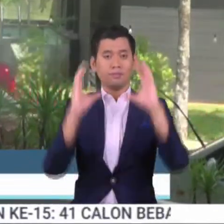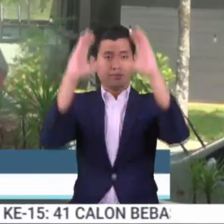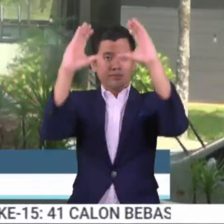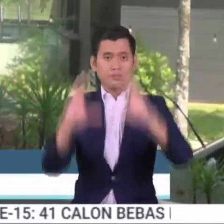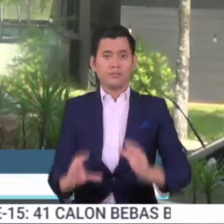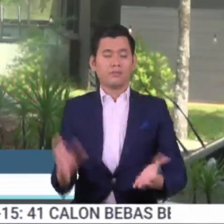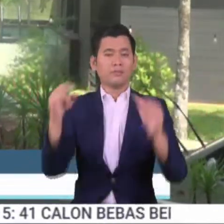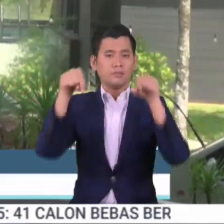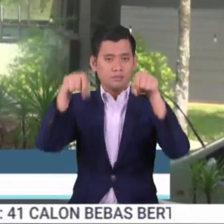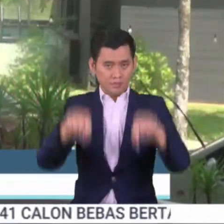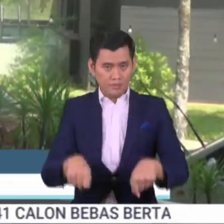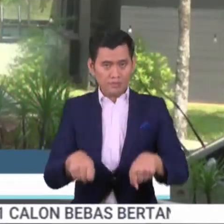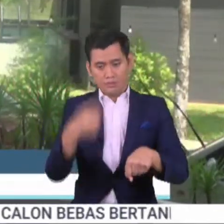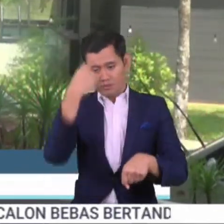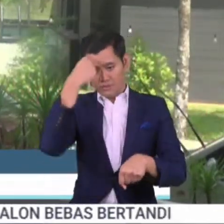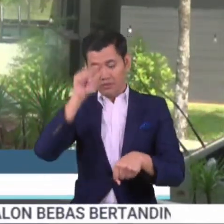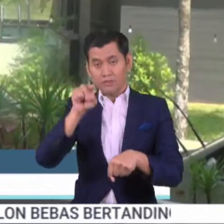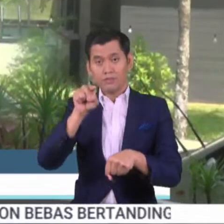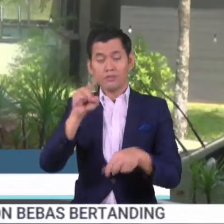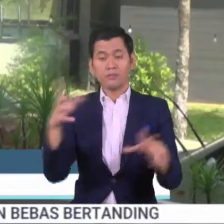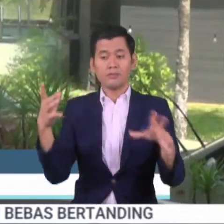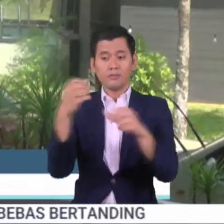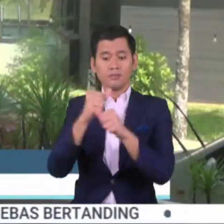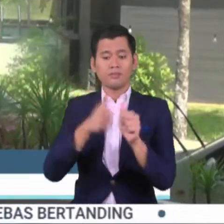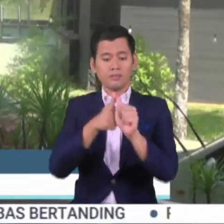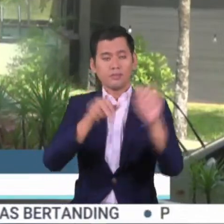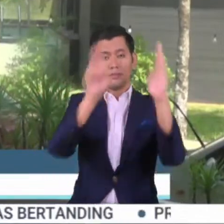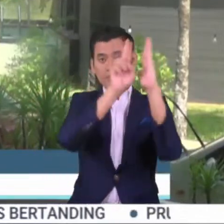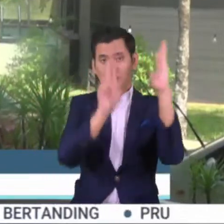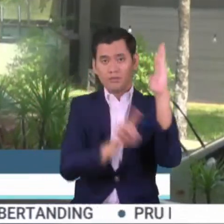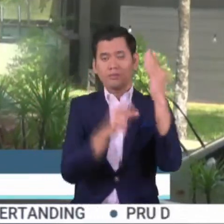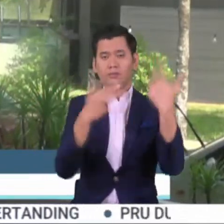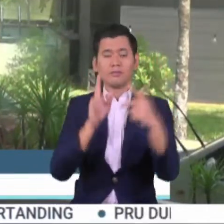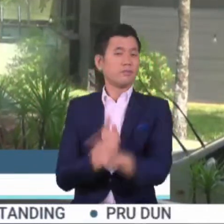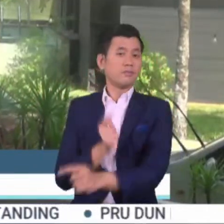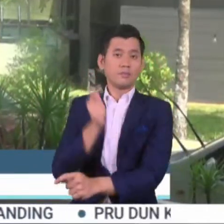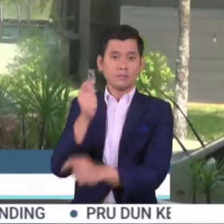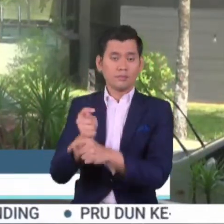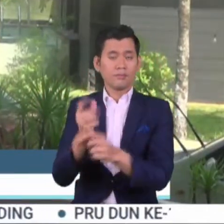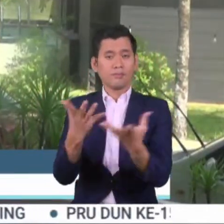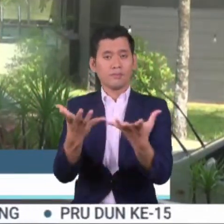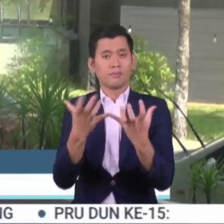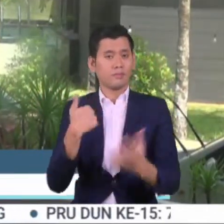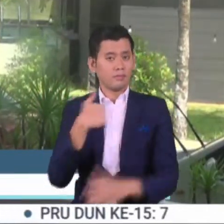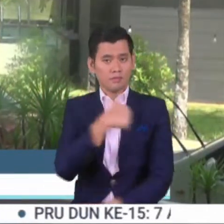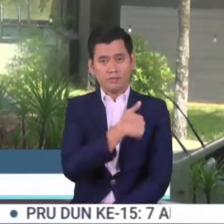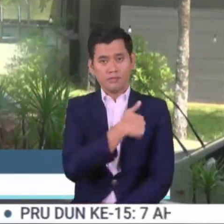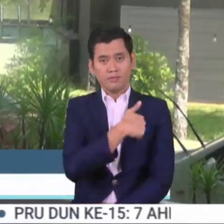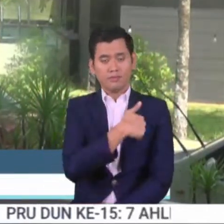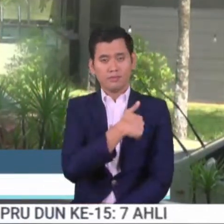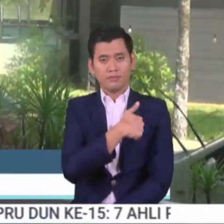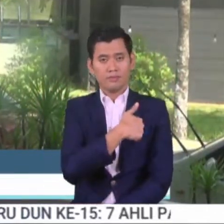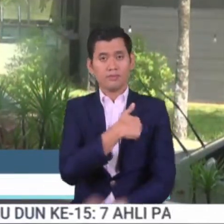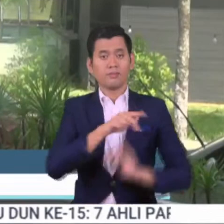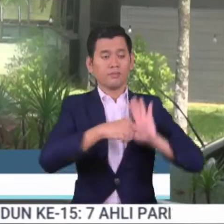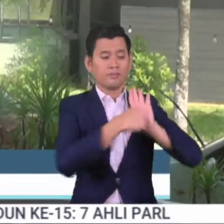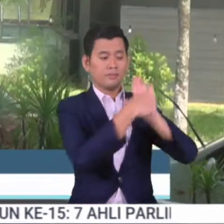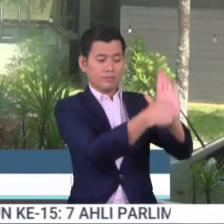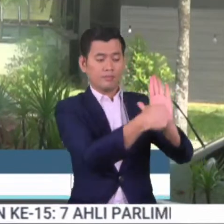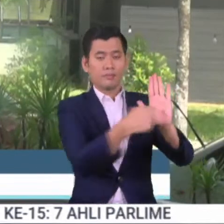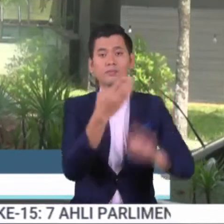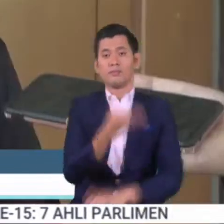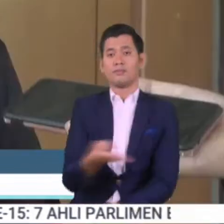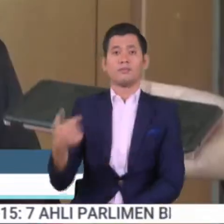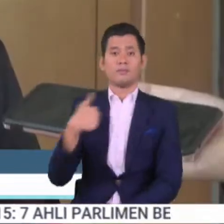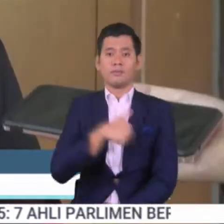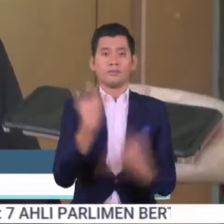tu, nak memenuhi syarat-syarat apa benda yang diorang minta untuk kami pamer lah produk